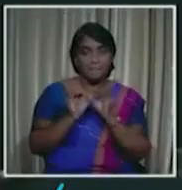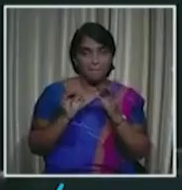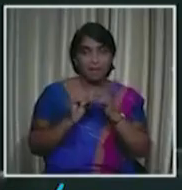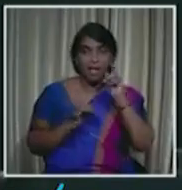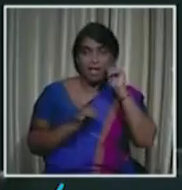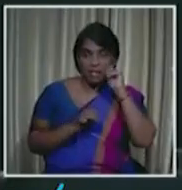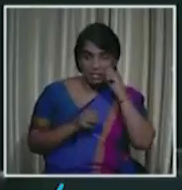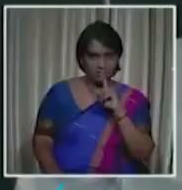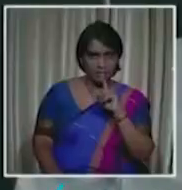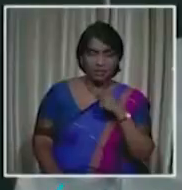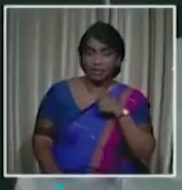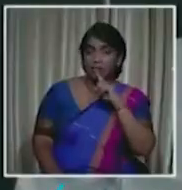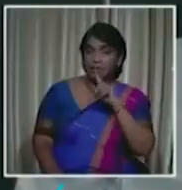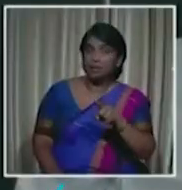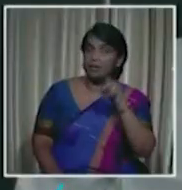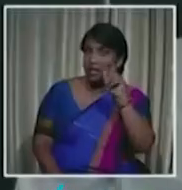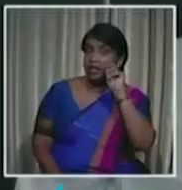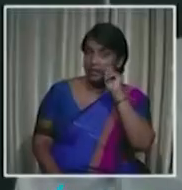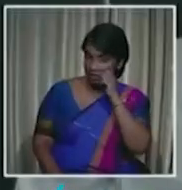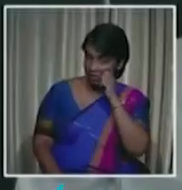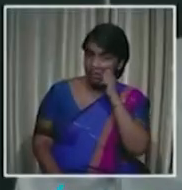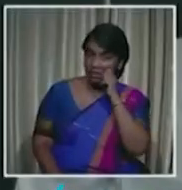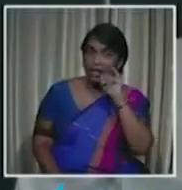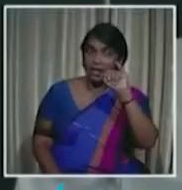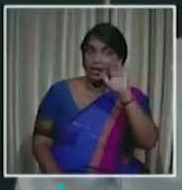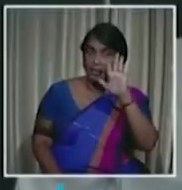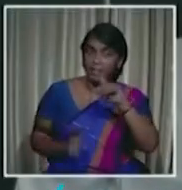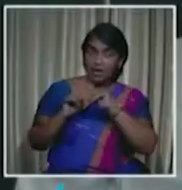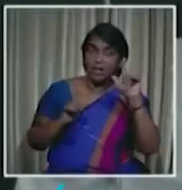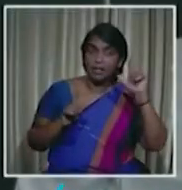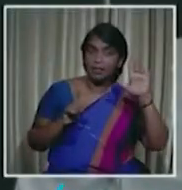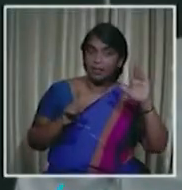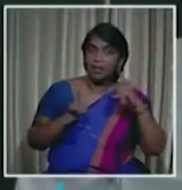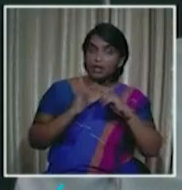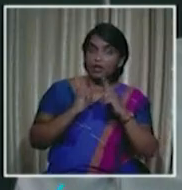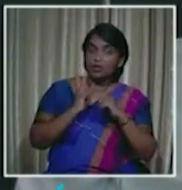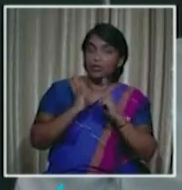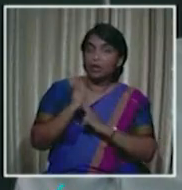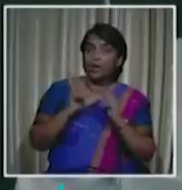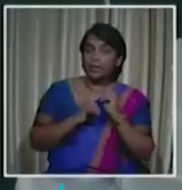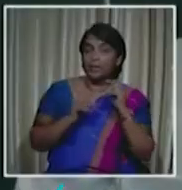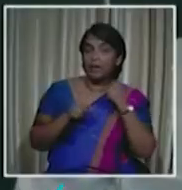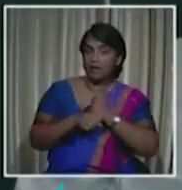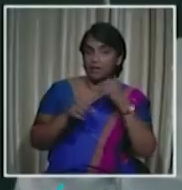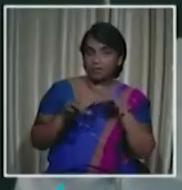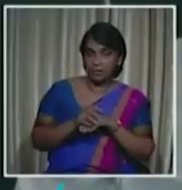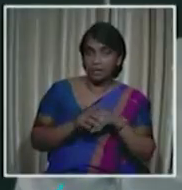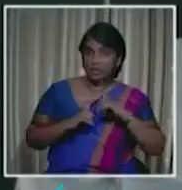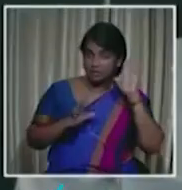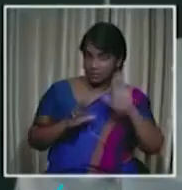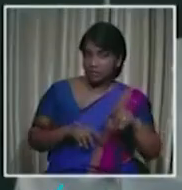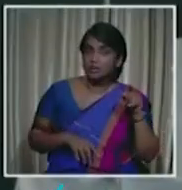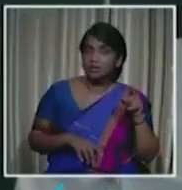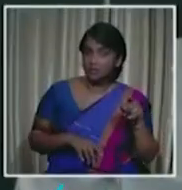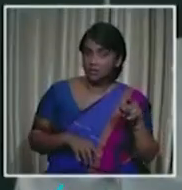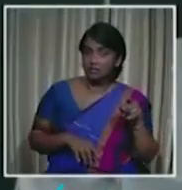තාත්තා මේ පුටුවේ හිටියේද ඔබතුමන්ගේ පියතුමන් 65 ඉඳන් 70 වෙනකන් එක්සත් ජාතික පක්ෂ ආණ්ඩුවේ ඇමතිවරයා හැටියට හිටියා ඒත් මං ජීවත් වෙලා හිටියා නම්